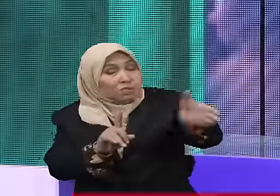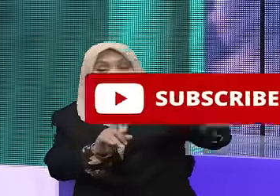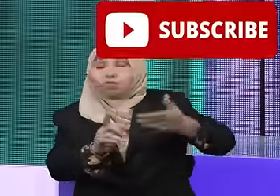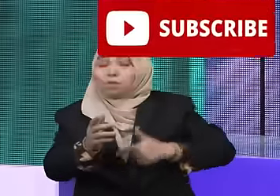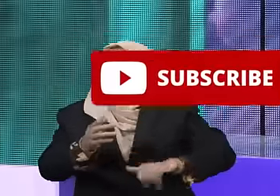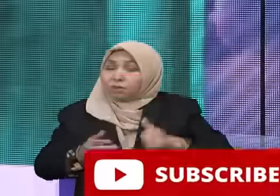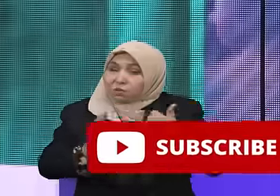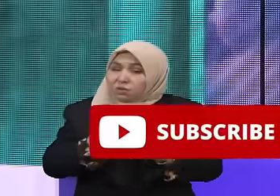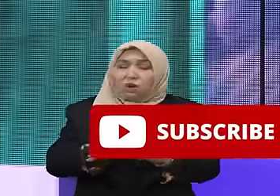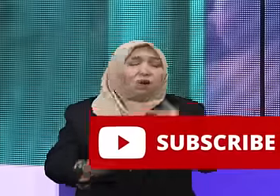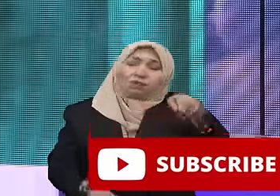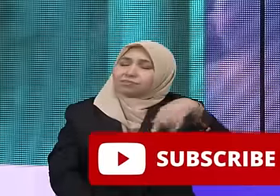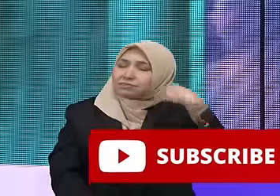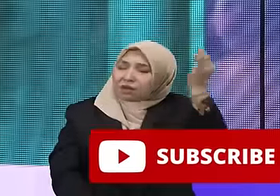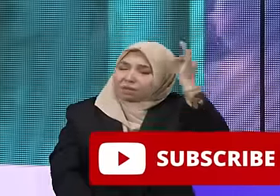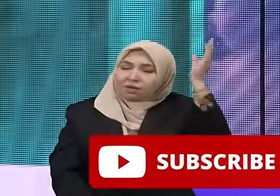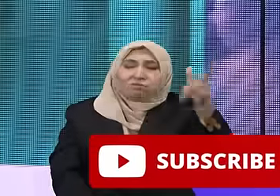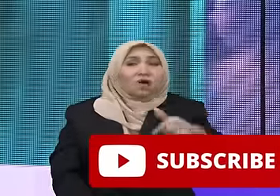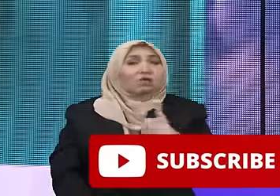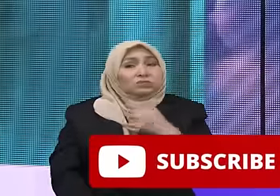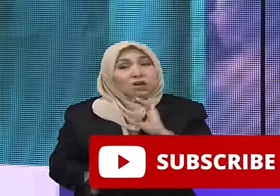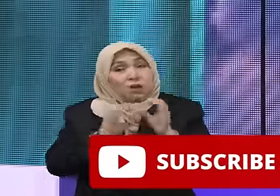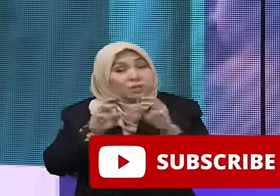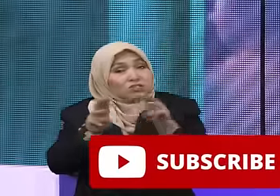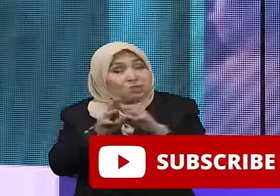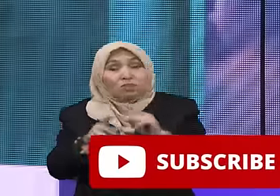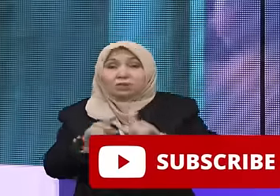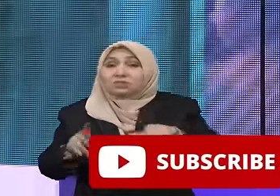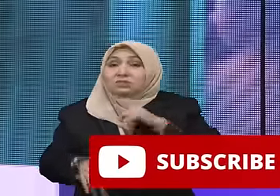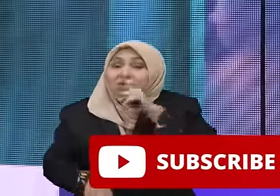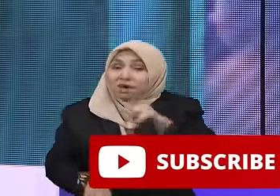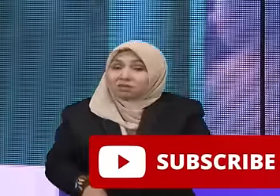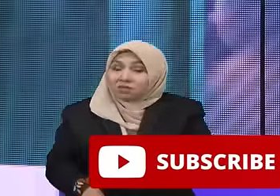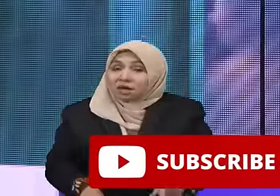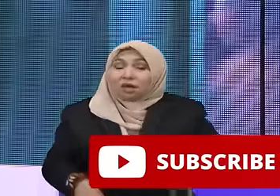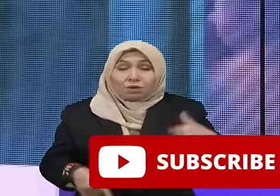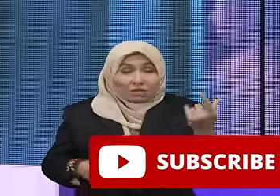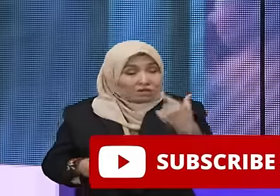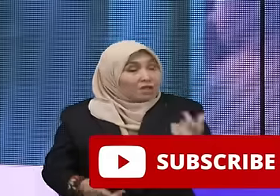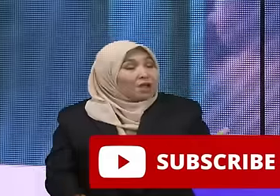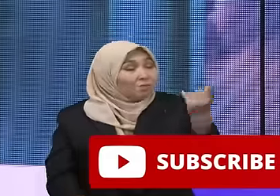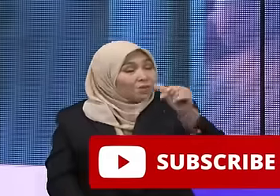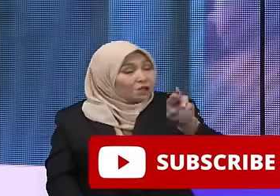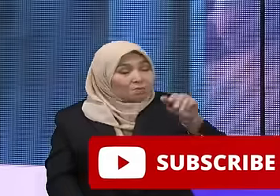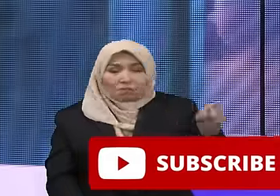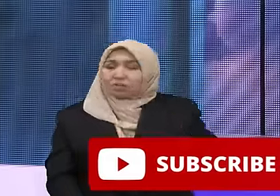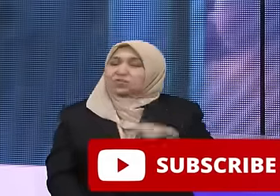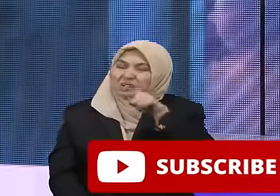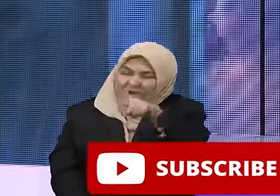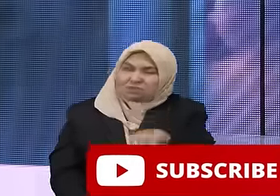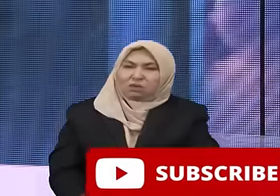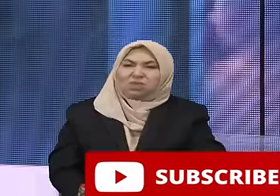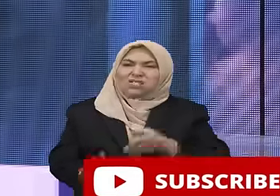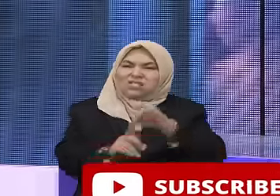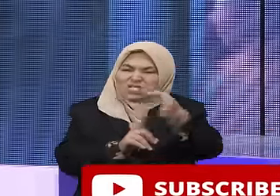membuktikan bahawa engkau fikirlah sendiri, kalau aku cakap begitu, padahal sebenarnya Nabi Ibrahim sedang menyampaikan engkau sesat sebenarnya. Ha, tapi Nabi